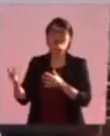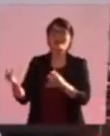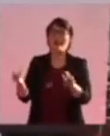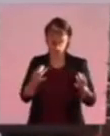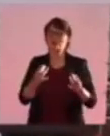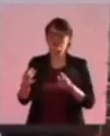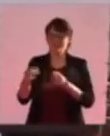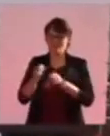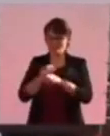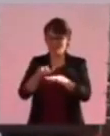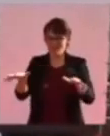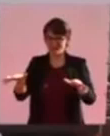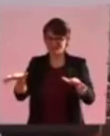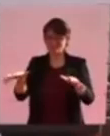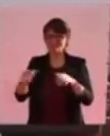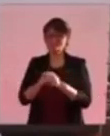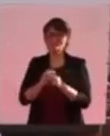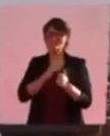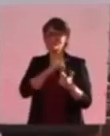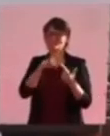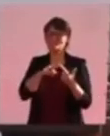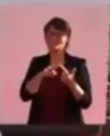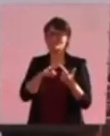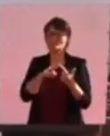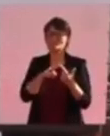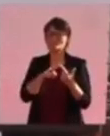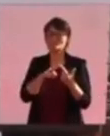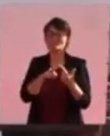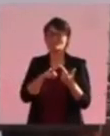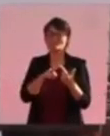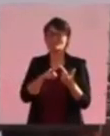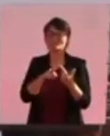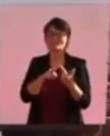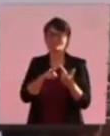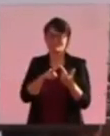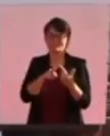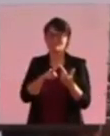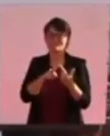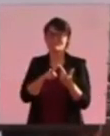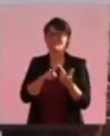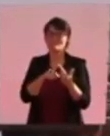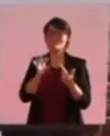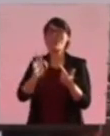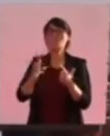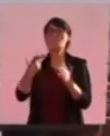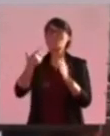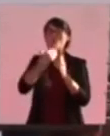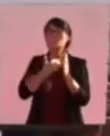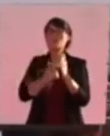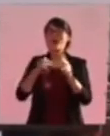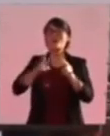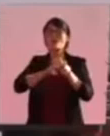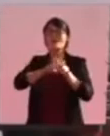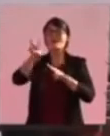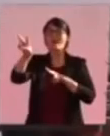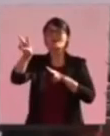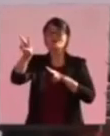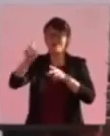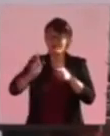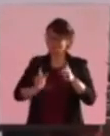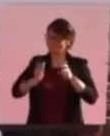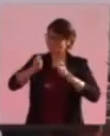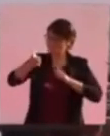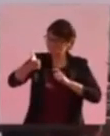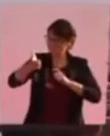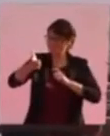all'epidemia il secondo degli interventi il piano nazionale di risposta ai cambiamenti climatici ai piani nazionali